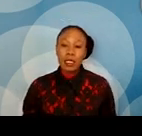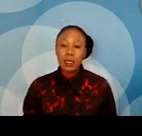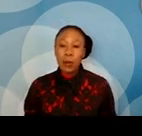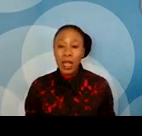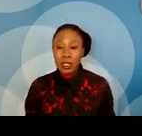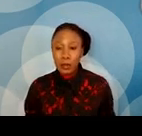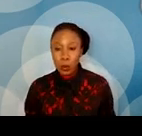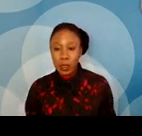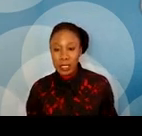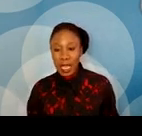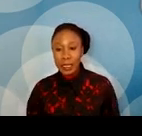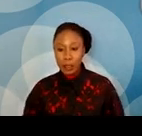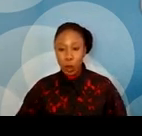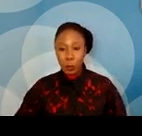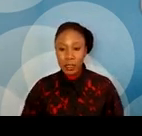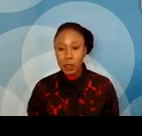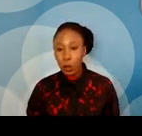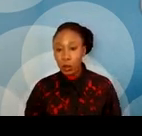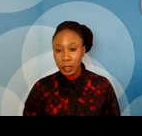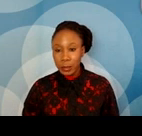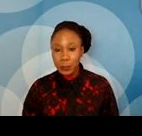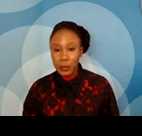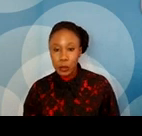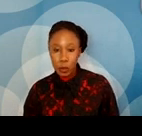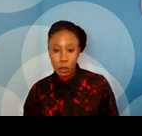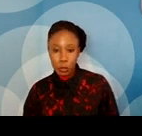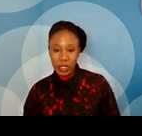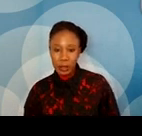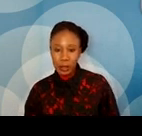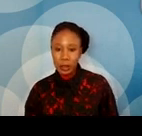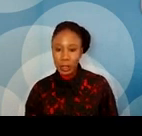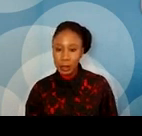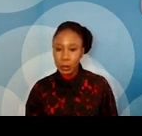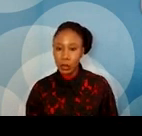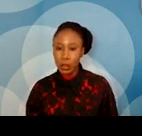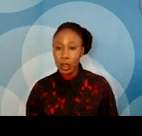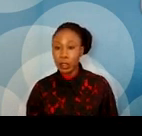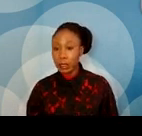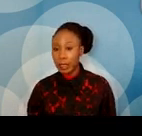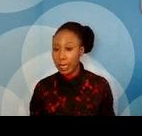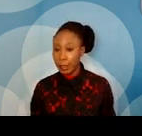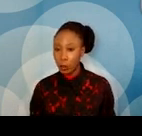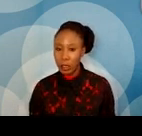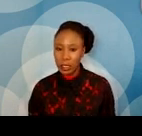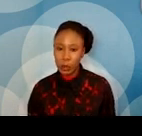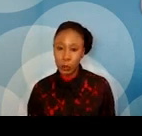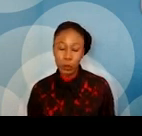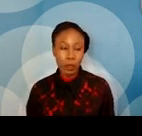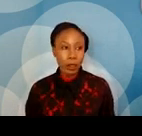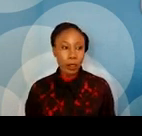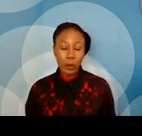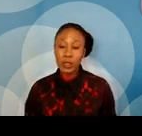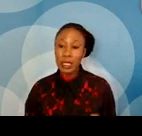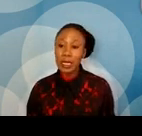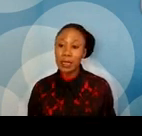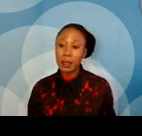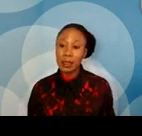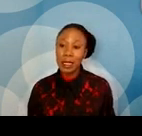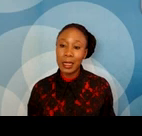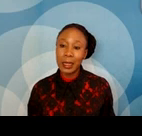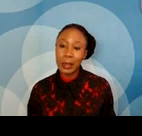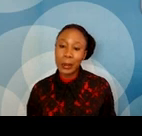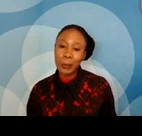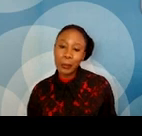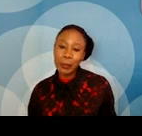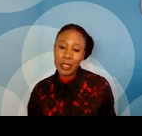Och när vi tittar på aktiva åtgärder kopplat till ålder, så är det ju viktigt att undersöka den egna organisationen. Hur ser